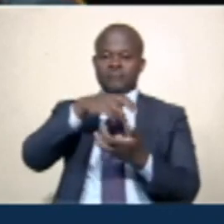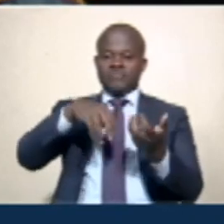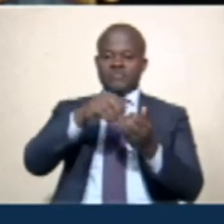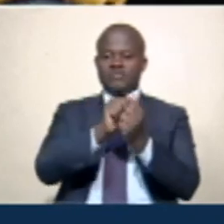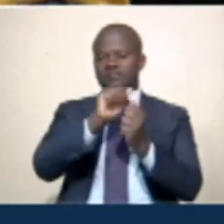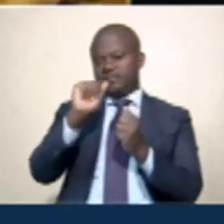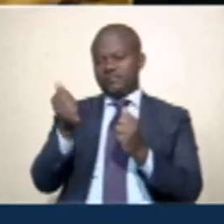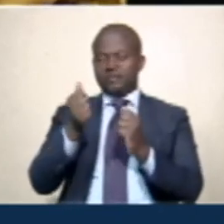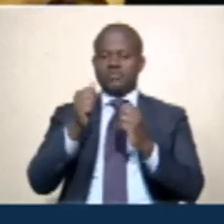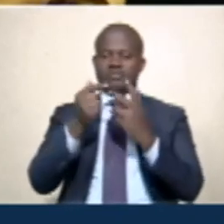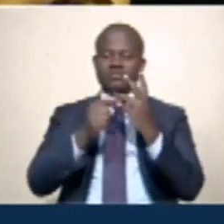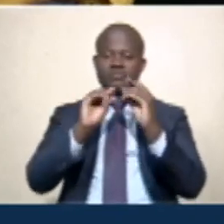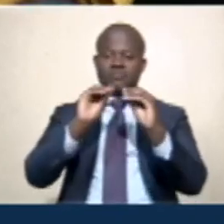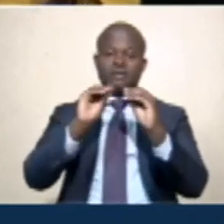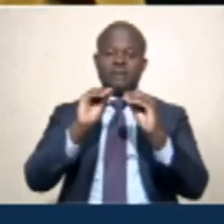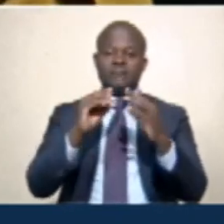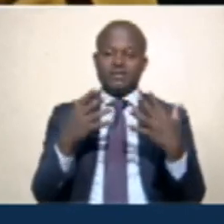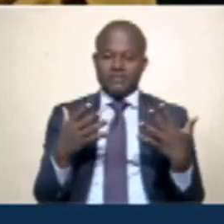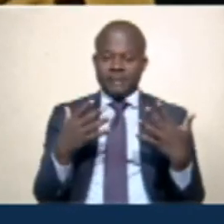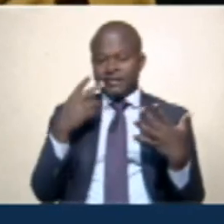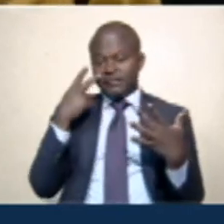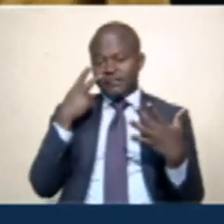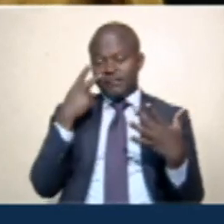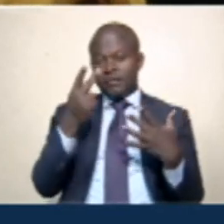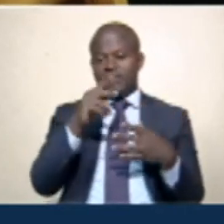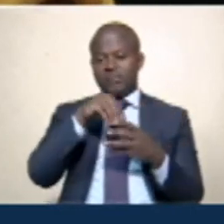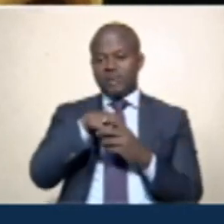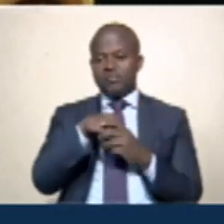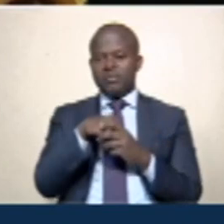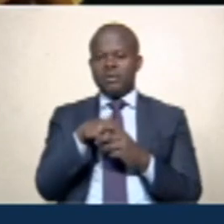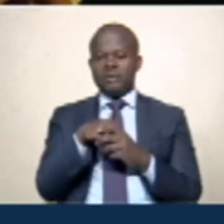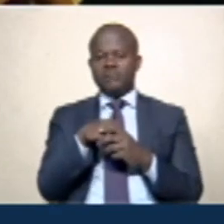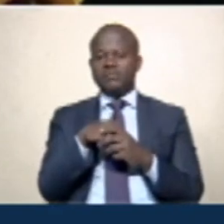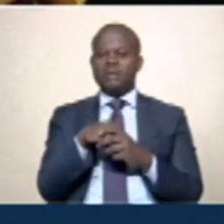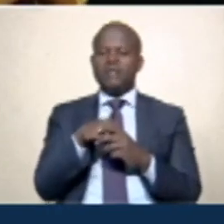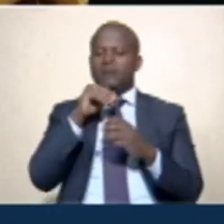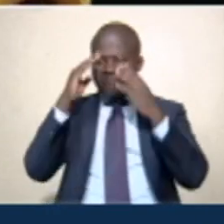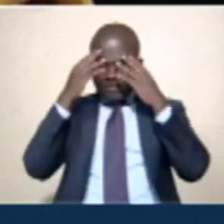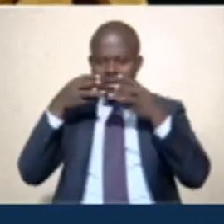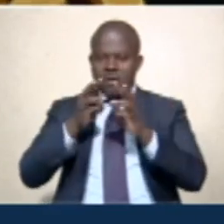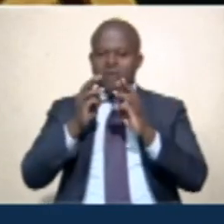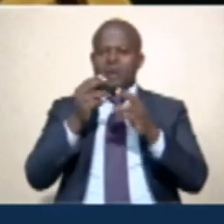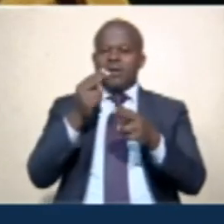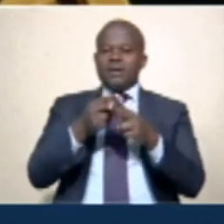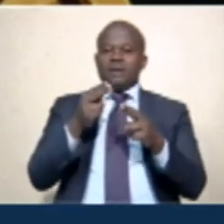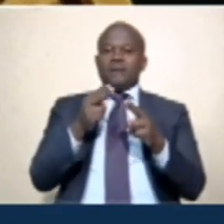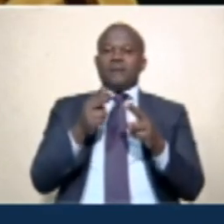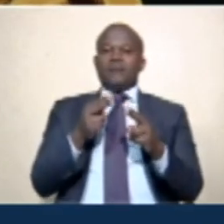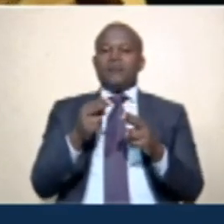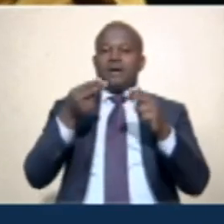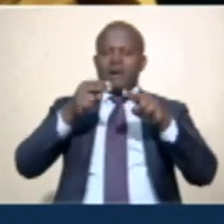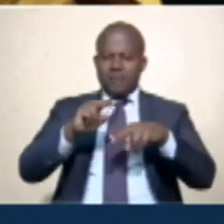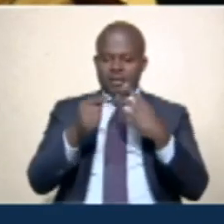n'andi masomo ugasanga biri muri sinzi ukuntu babyise bagenzi banjye hakabaho